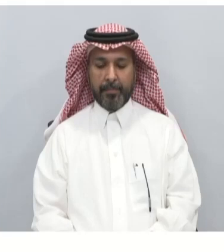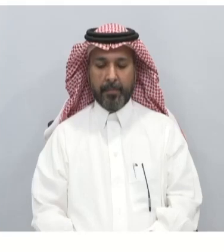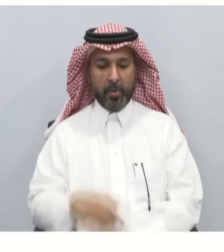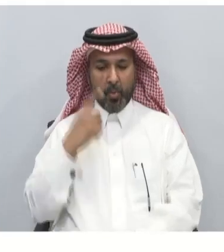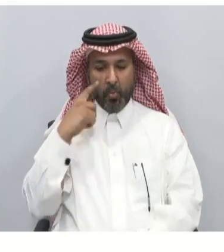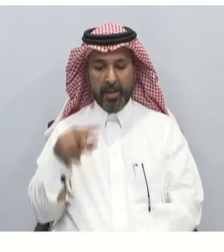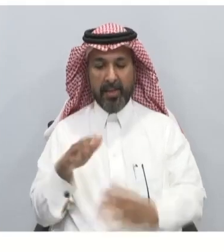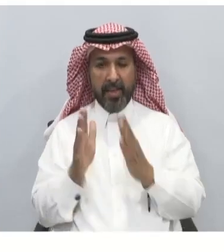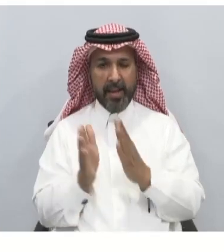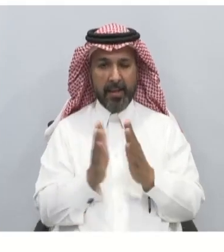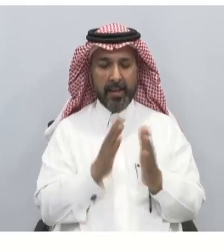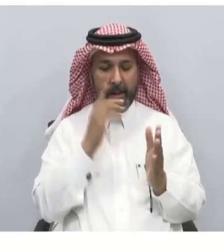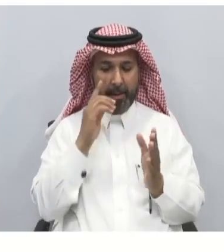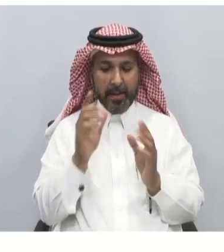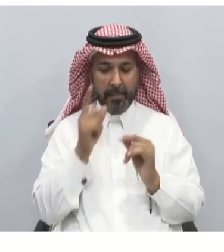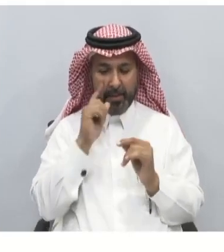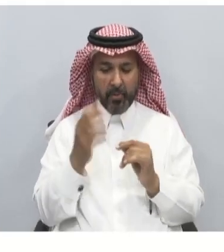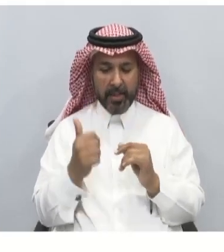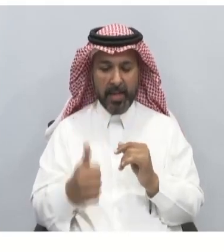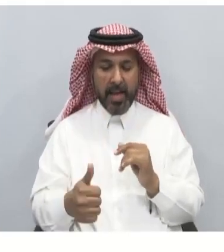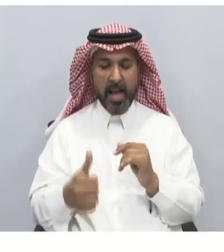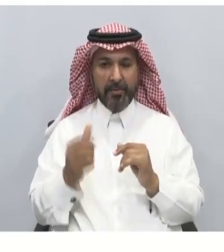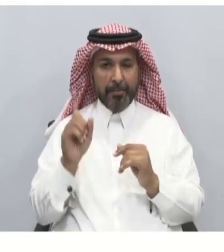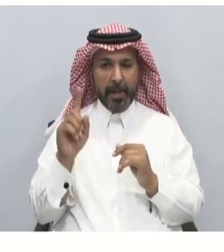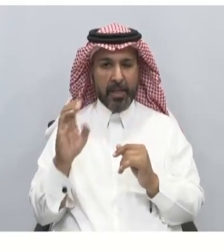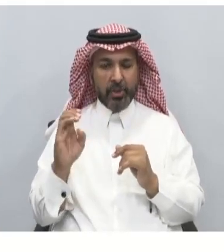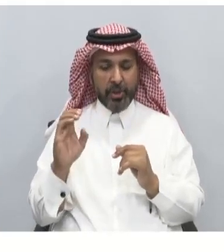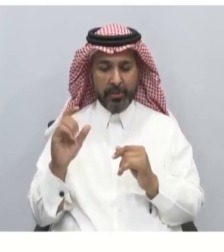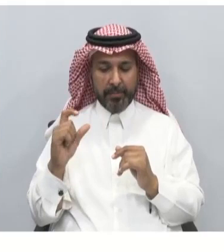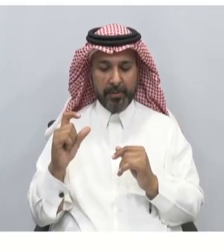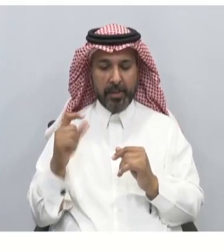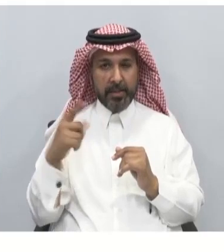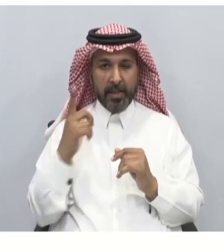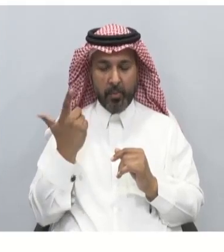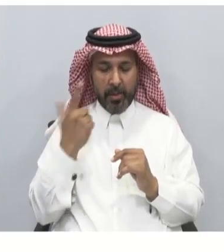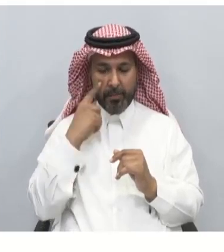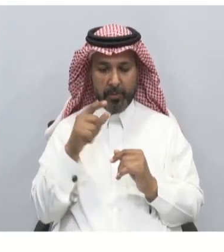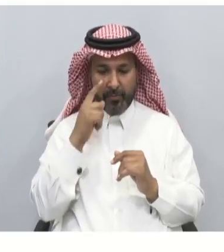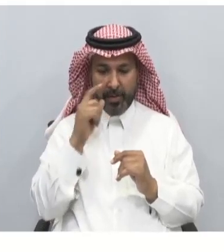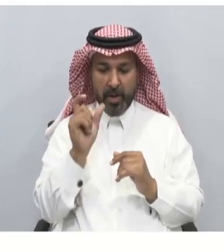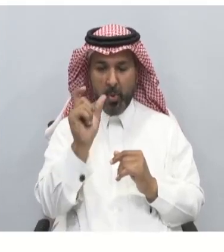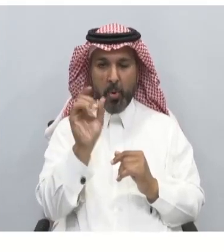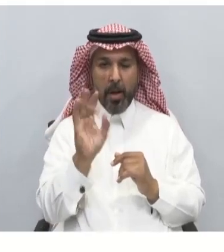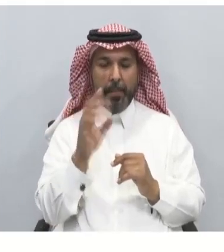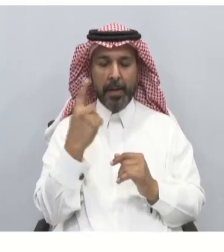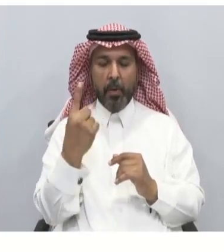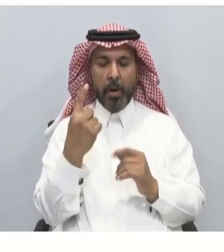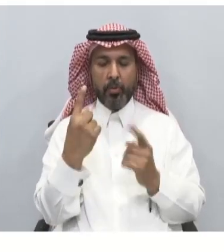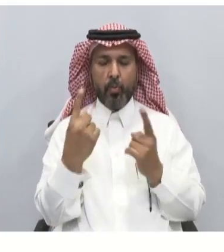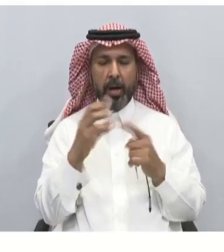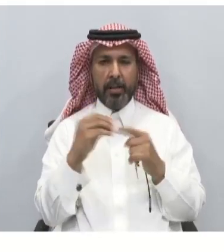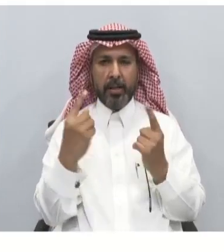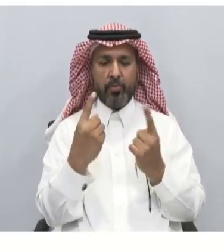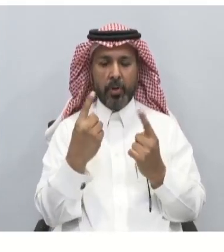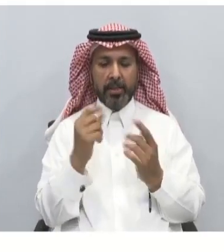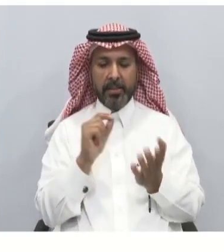أنماط الأعداد التالية تصفها العبارة؟ أحسنتم، راح إيش؟ ممتاز، نعوض عن نون بواحد. أول شيء 1 ناقص 1